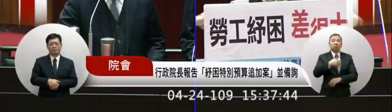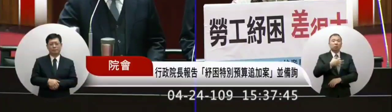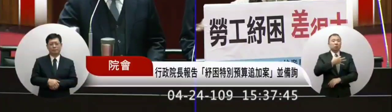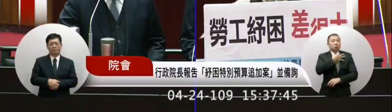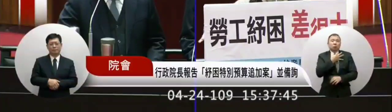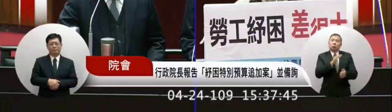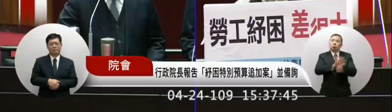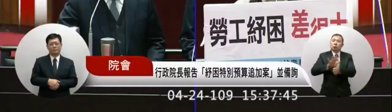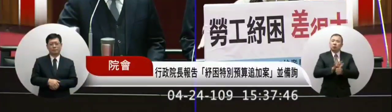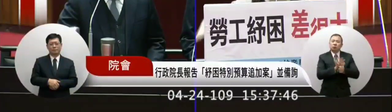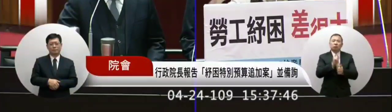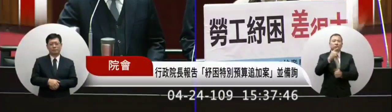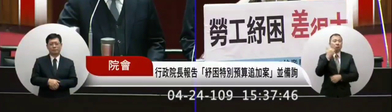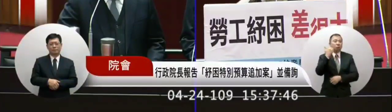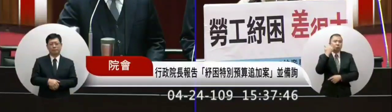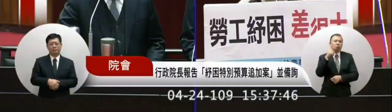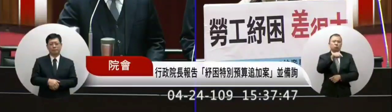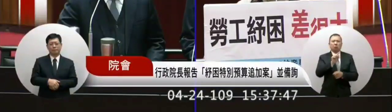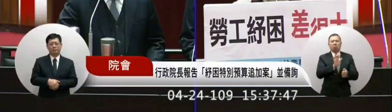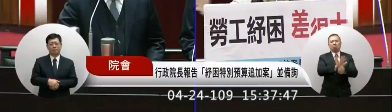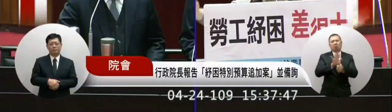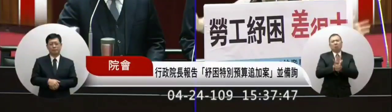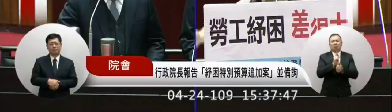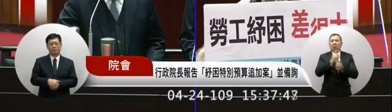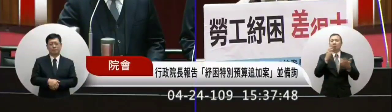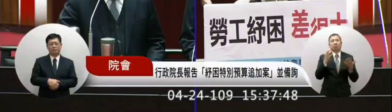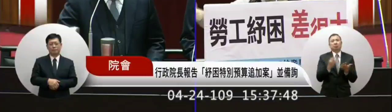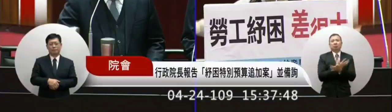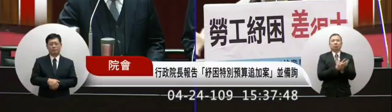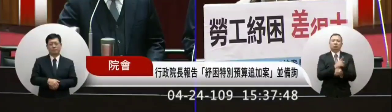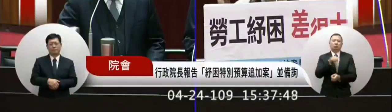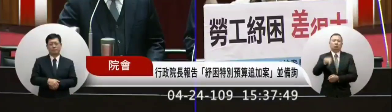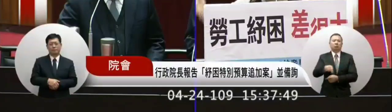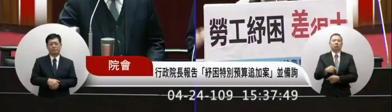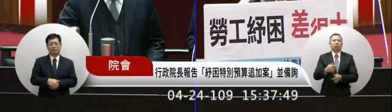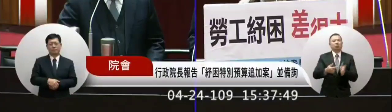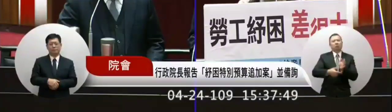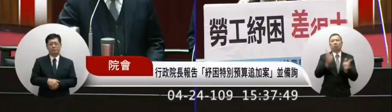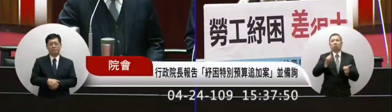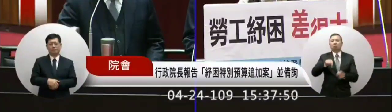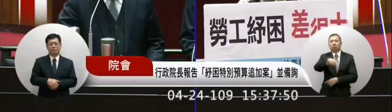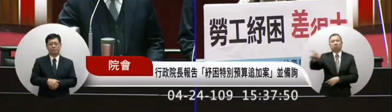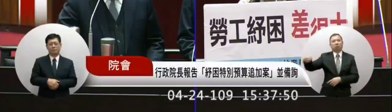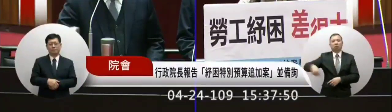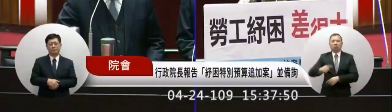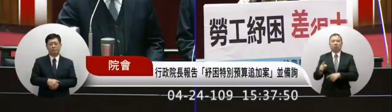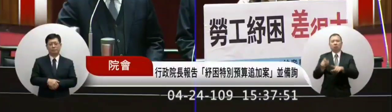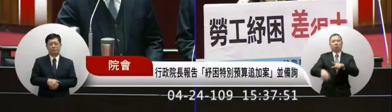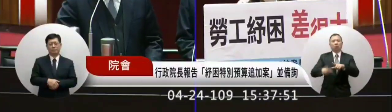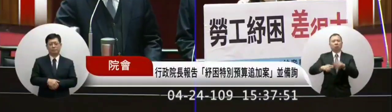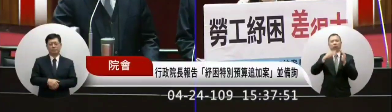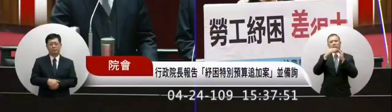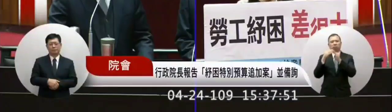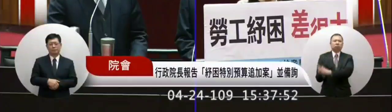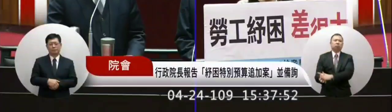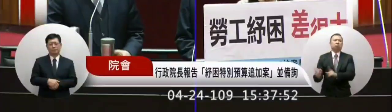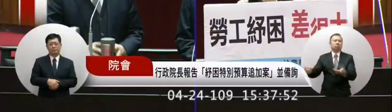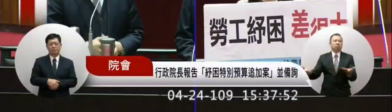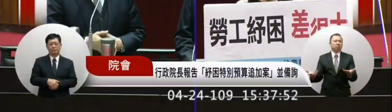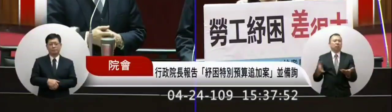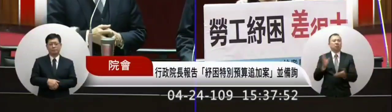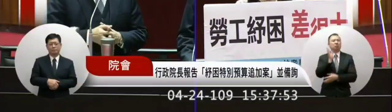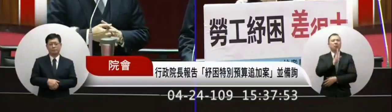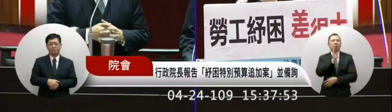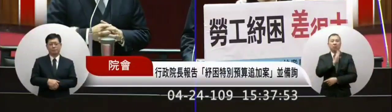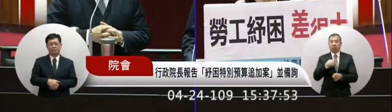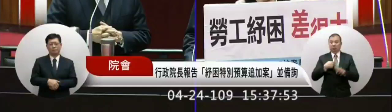嘛，没纾困好，这不需要振兴，就一大堆就失业的，甚至有些就倒闭的。所以我们现在比较重要，